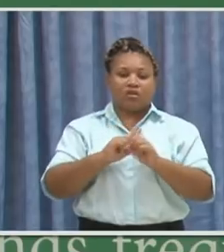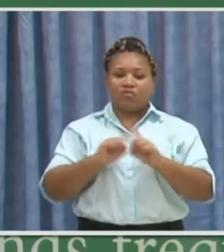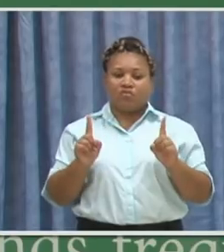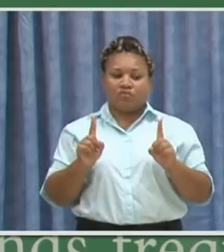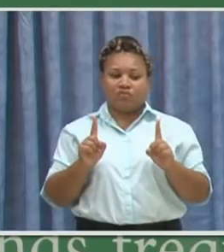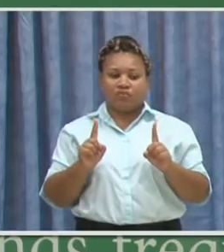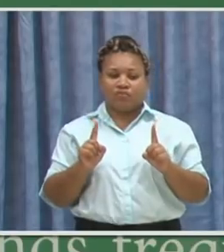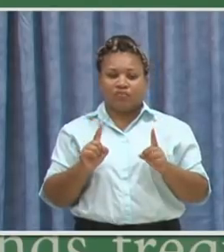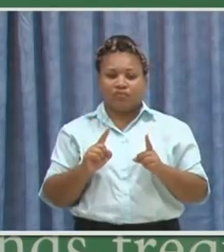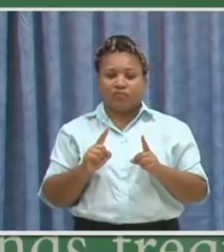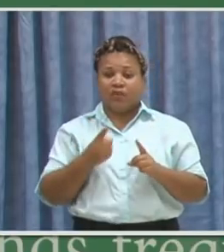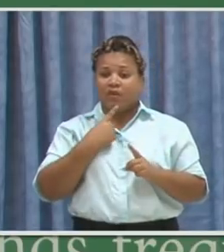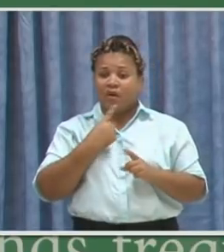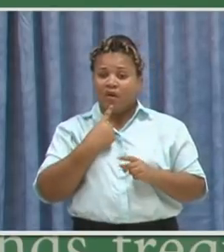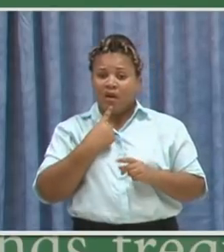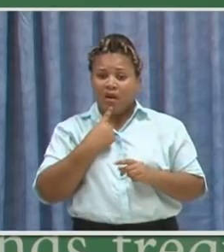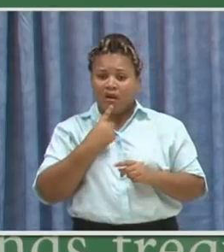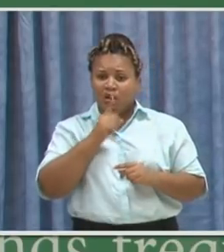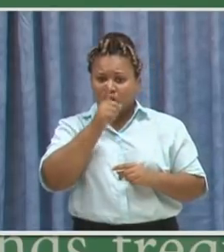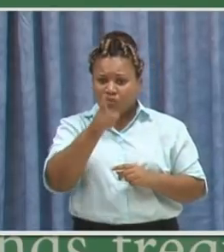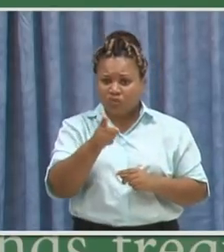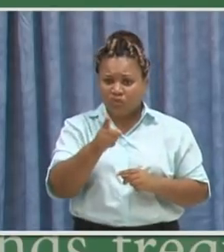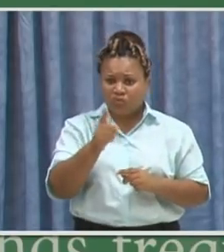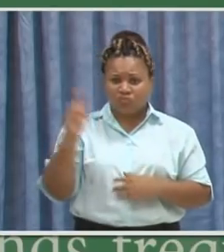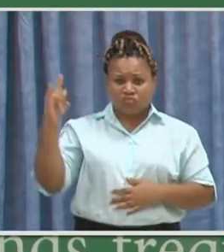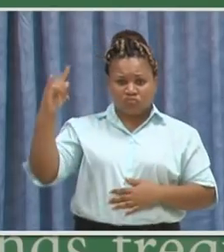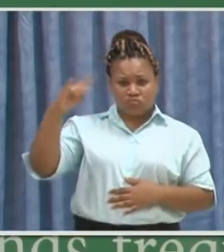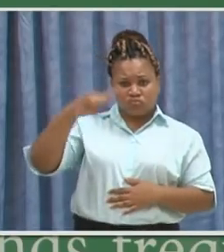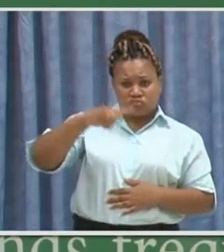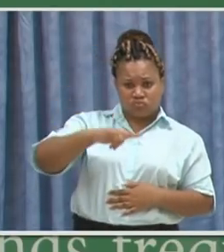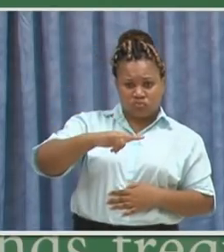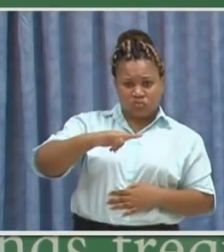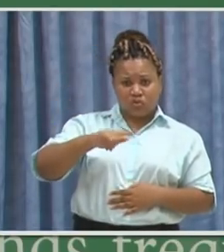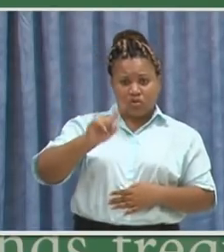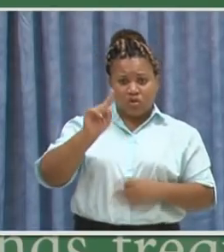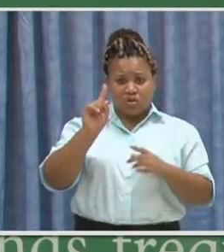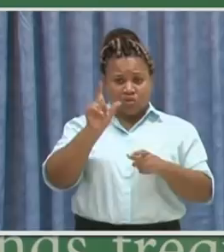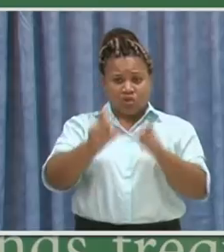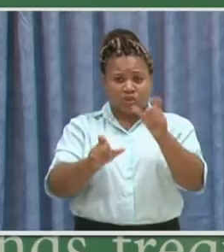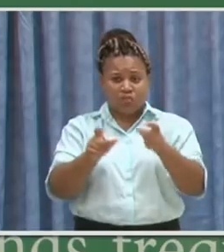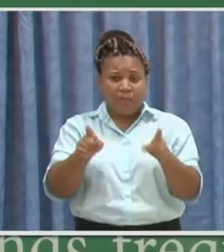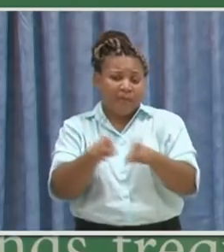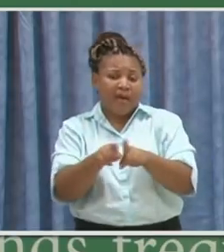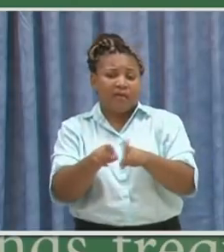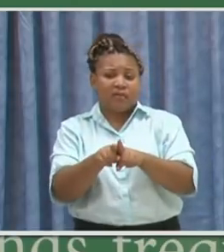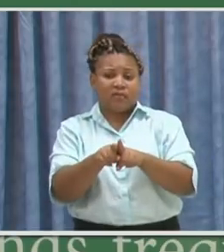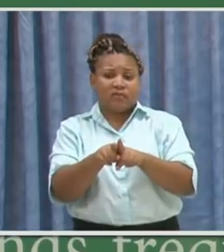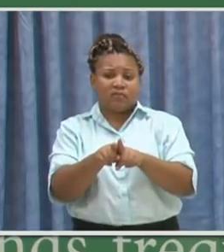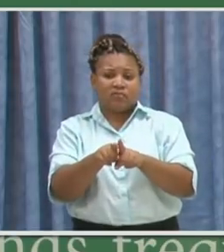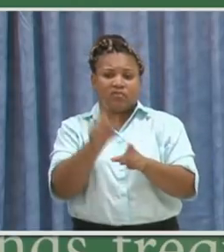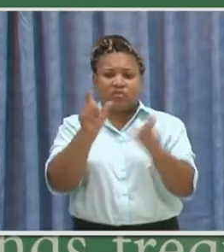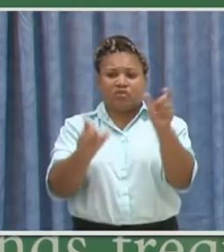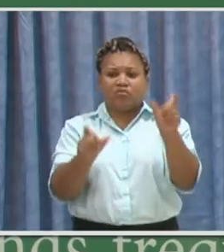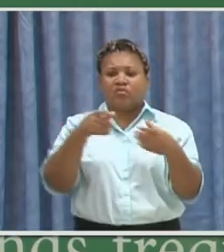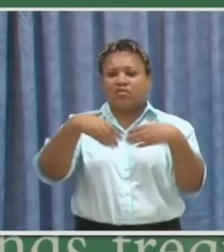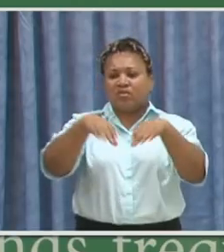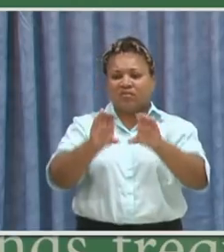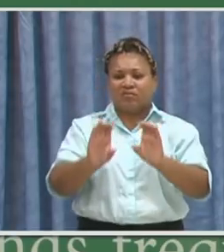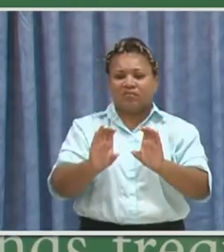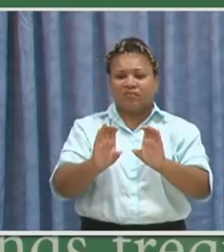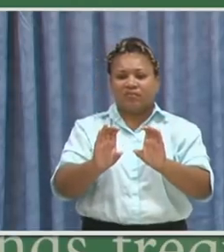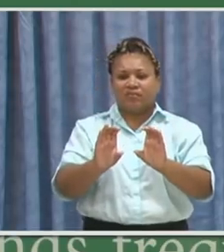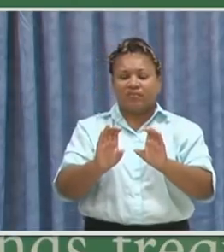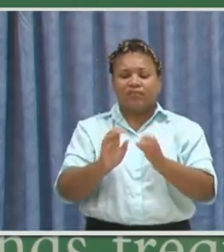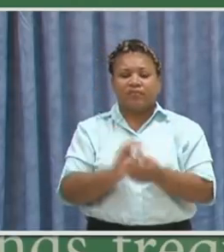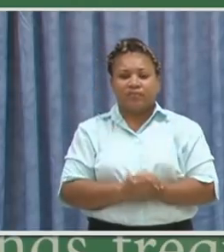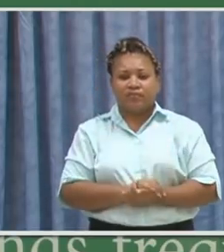ses lois. Nous servir, faciliter qui nous en a, nous pas petit qui nous pas fait, far from that, nous pas parfait, nous n'est qu'un